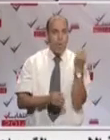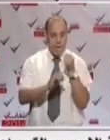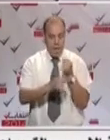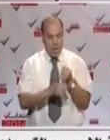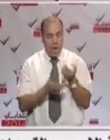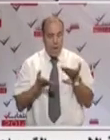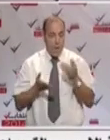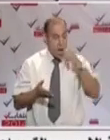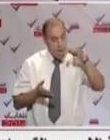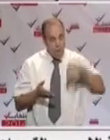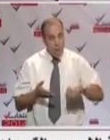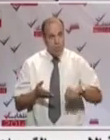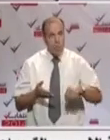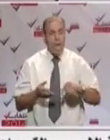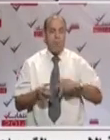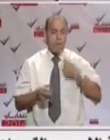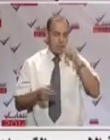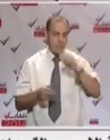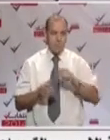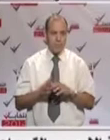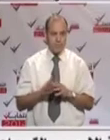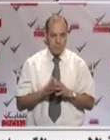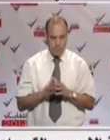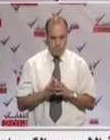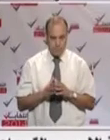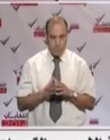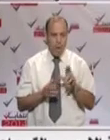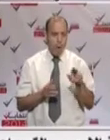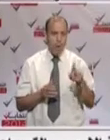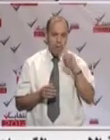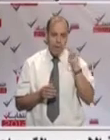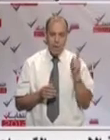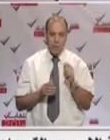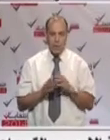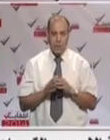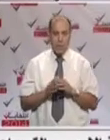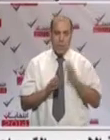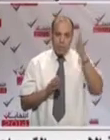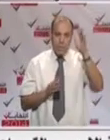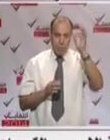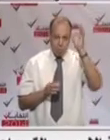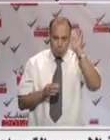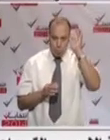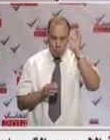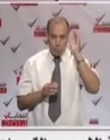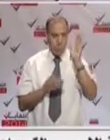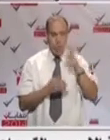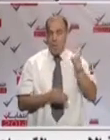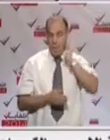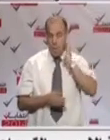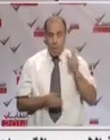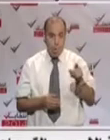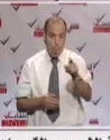اصبحت ضروره حياتيه ملاحظه اخواتي اخوتي مستقبل تونس امانه بين